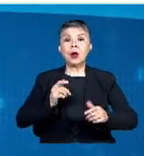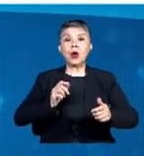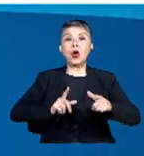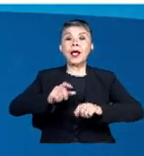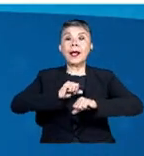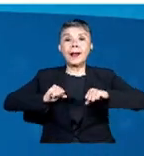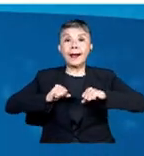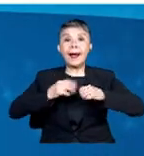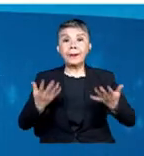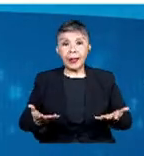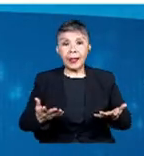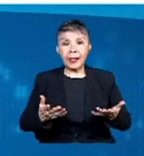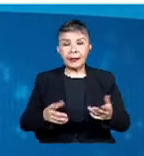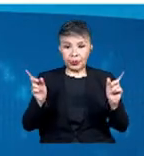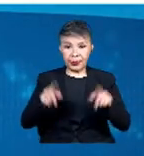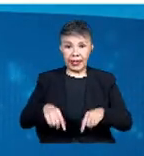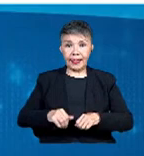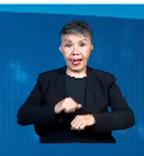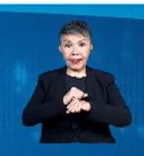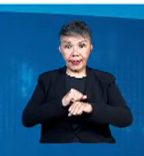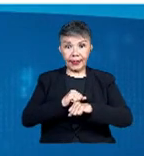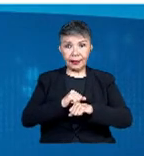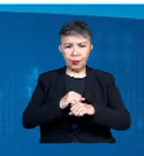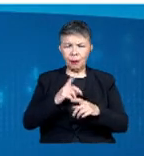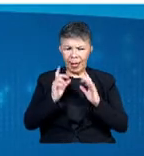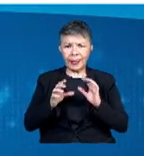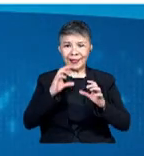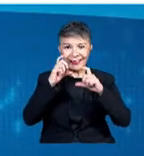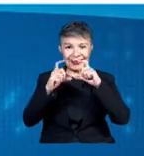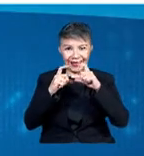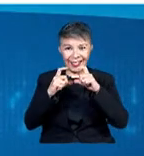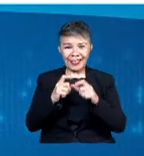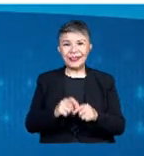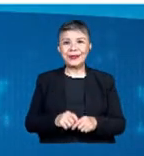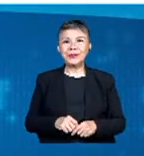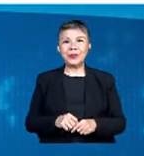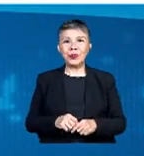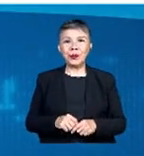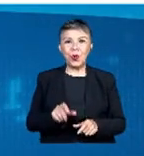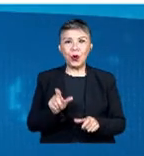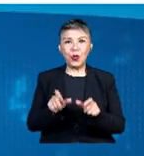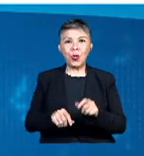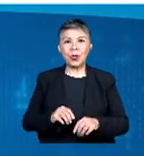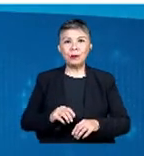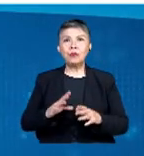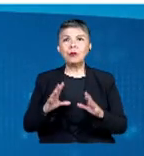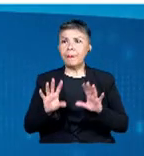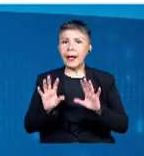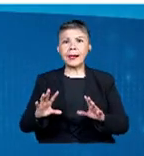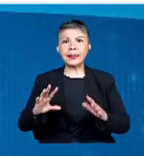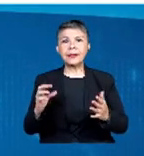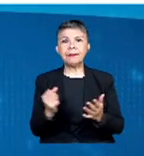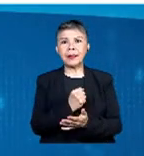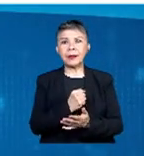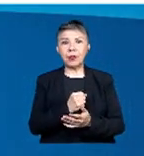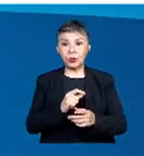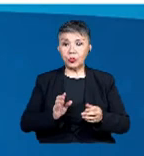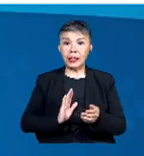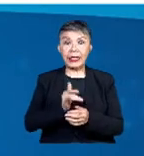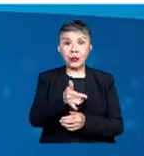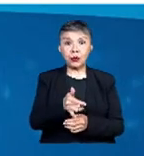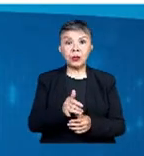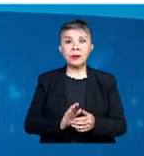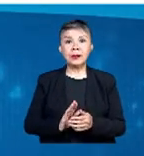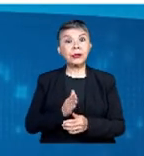ternyata mereka menjadi atlet. Hingga akhirnya banyak sekali cerita mereka punya banyak kesempatan setelah mereka bisa